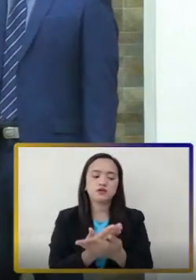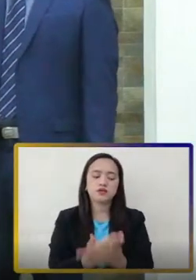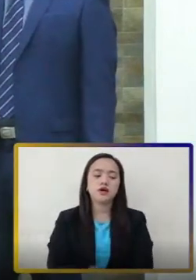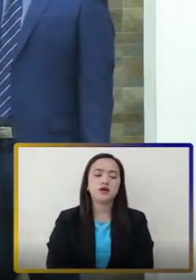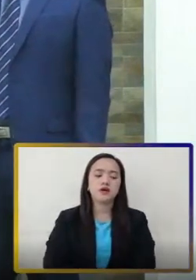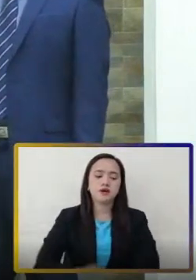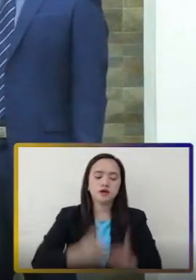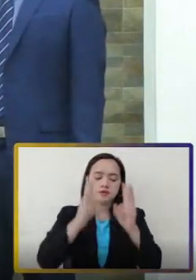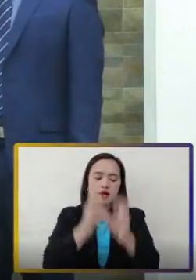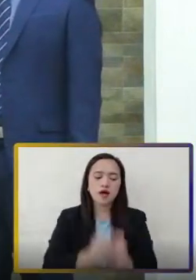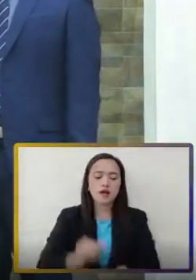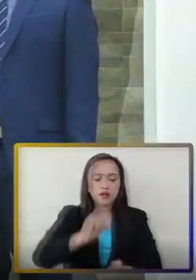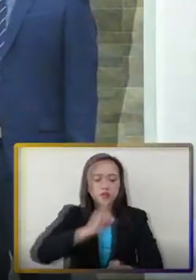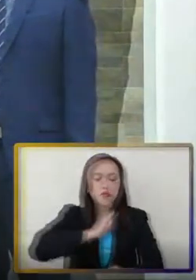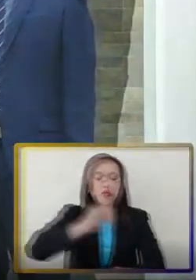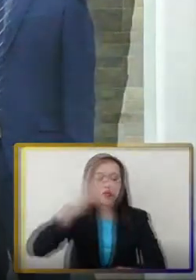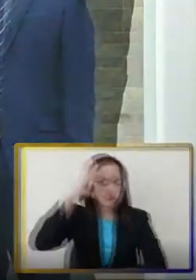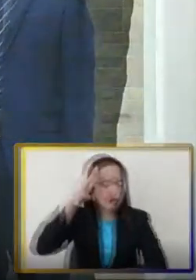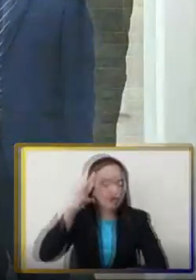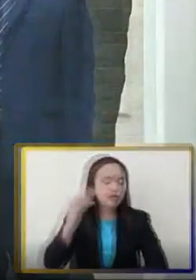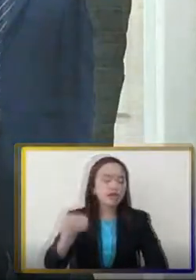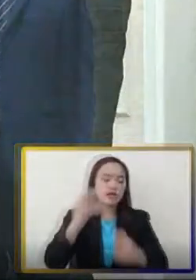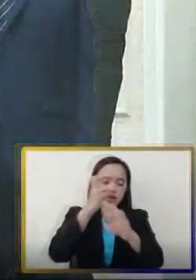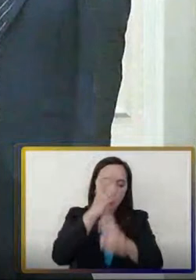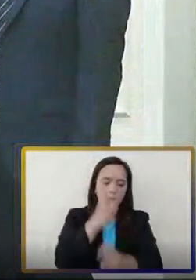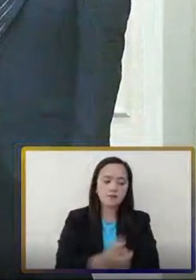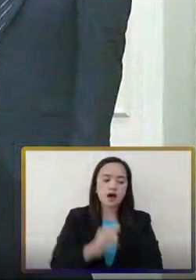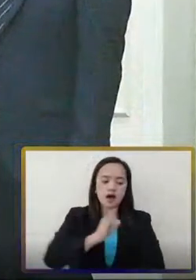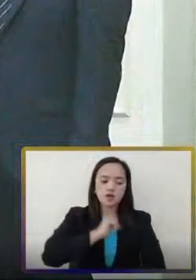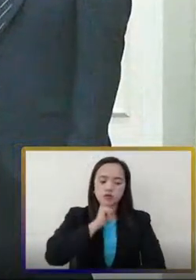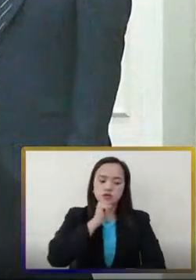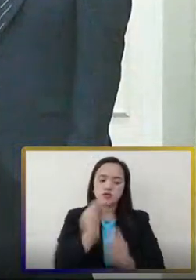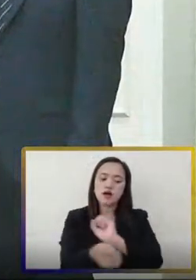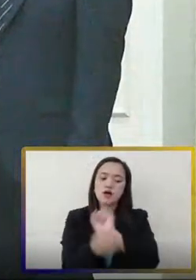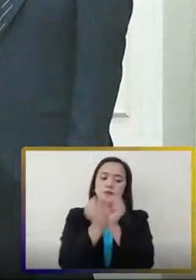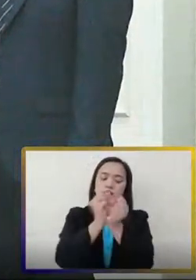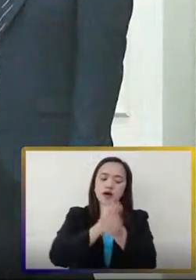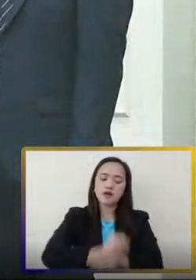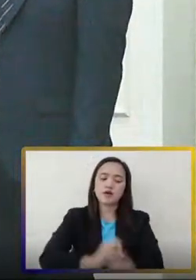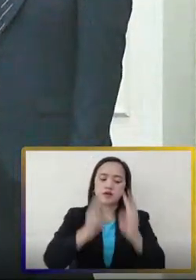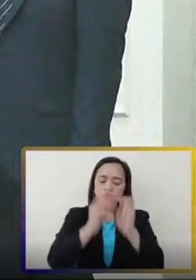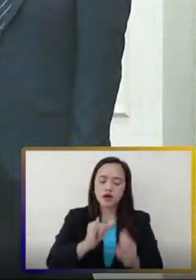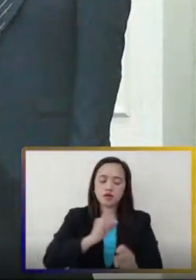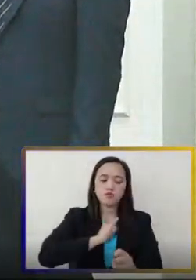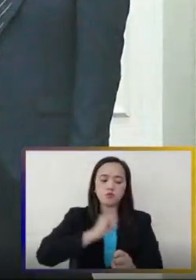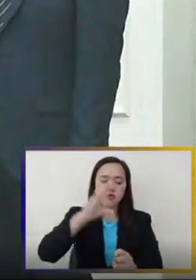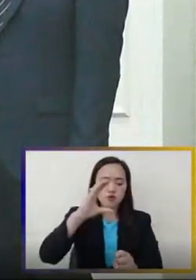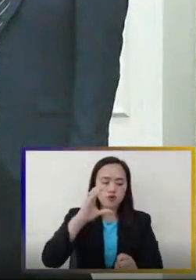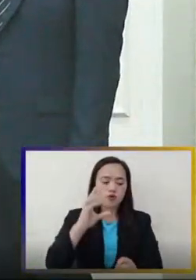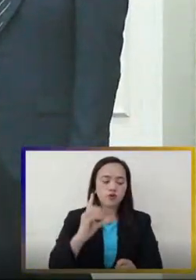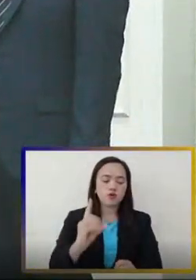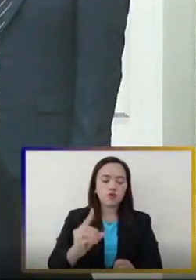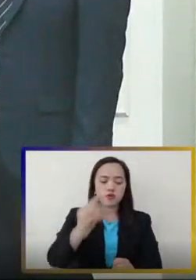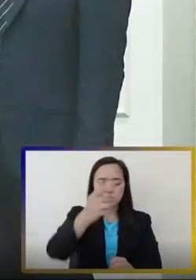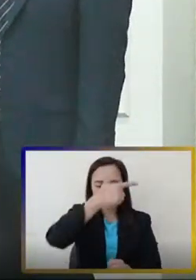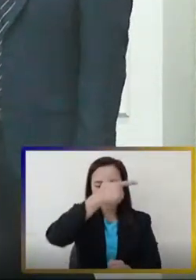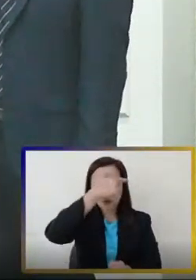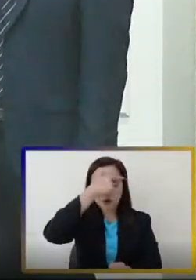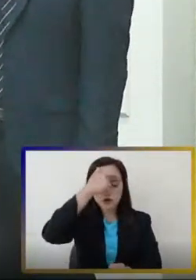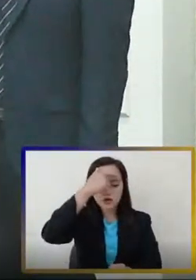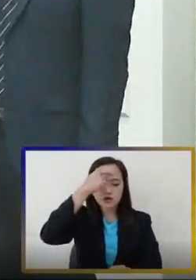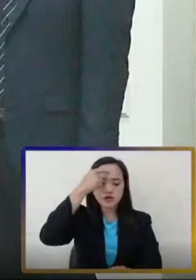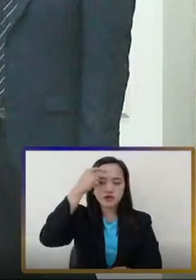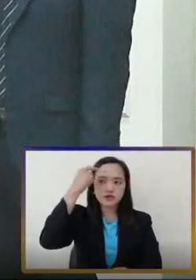Diyos. At bagamat ako'y naghirap, ako'y mananalig ng